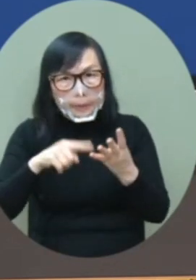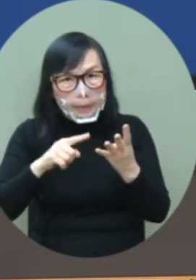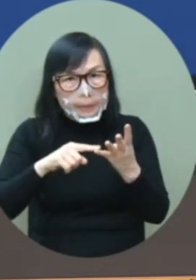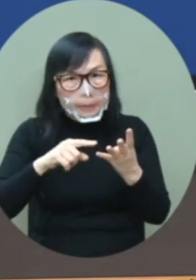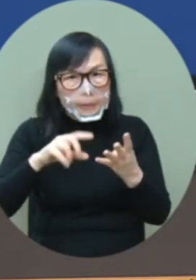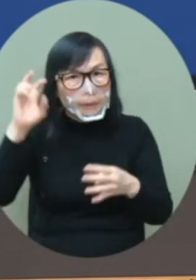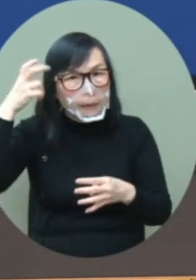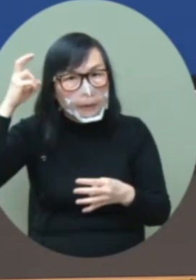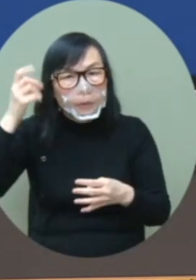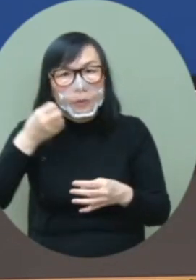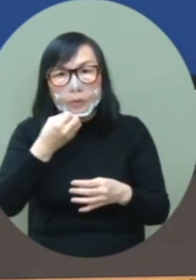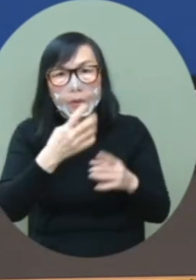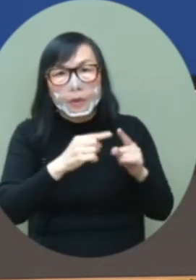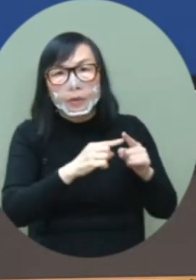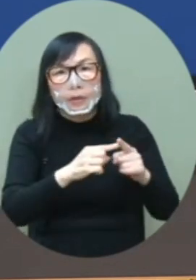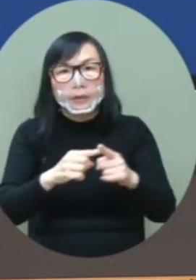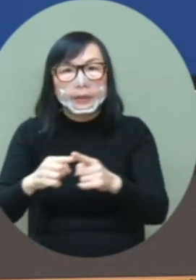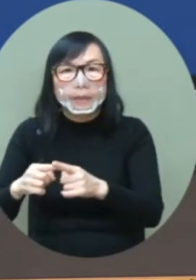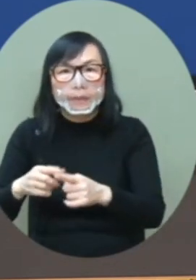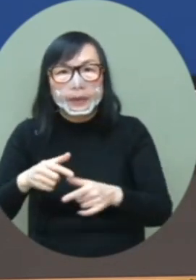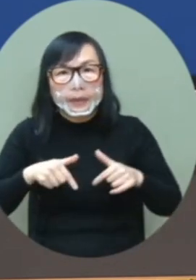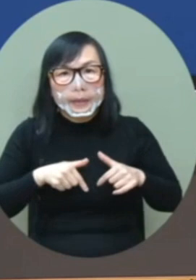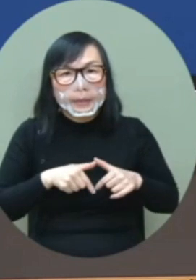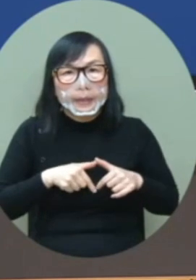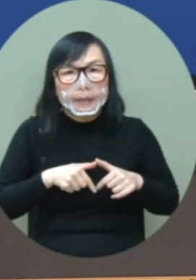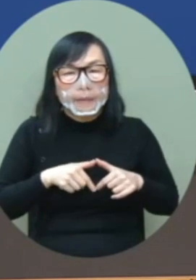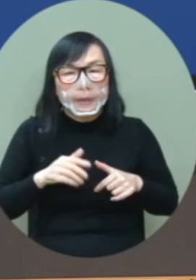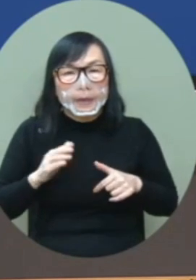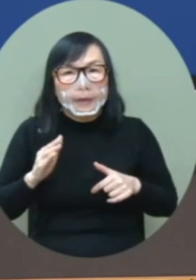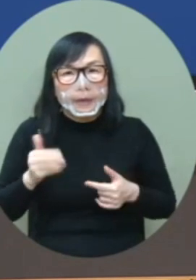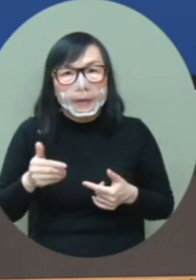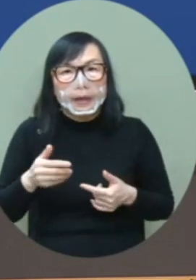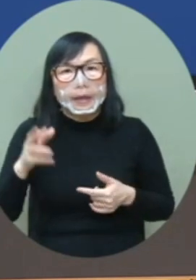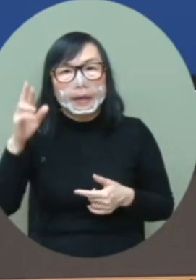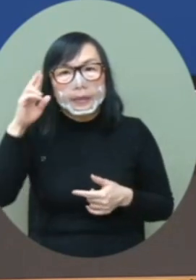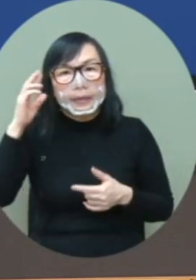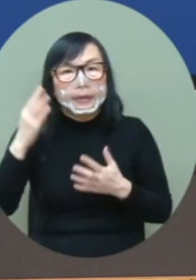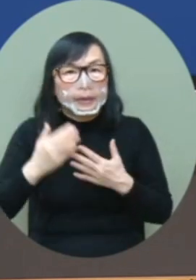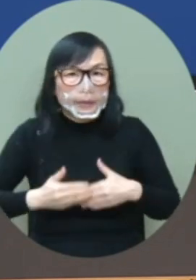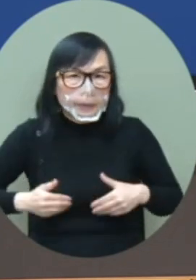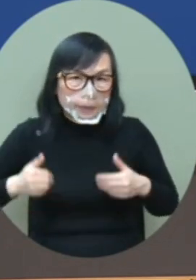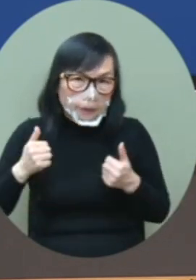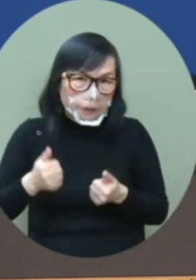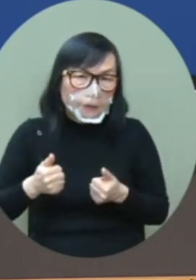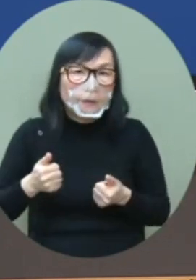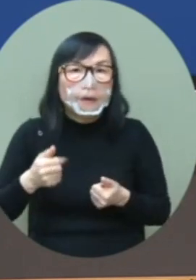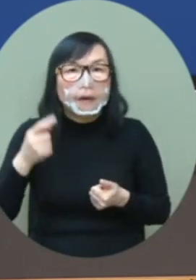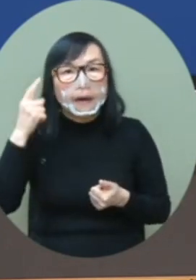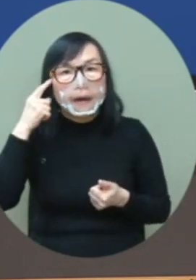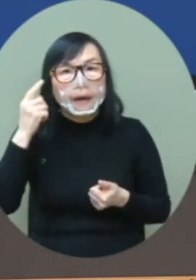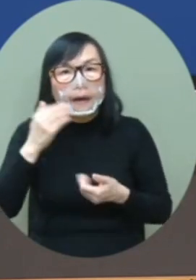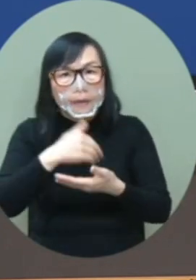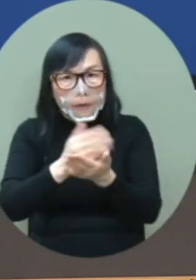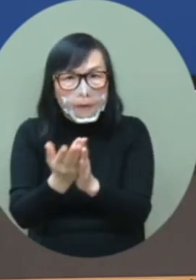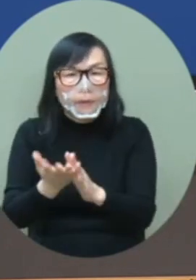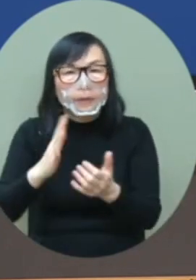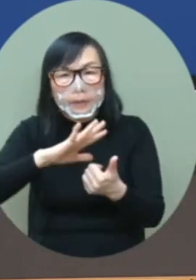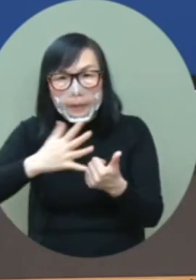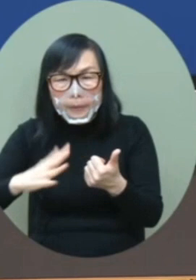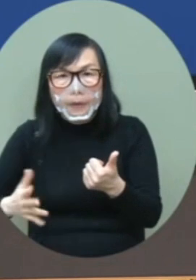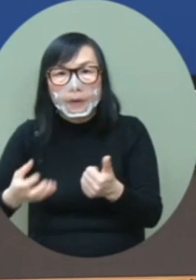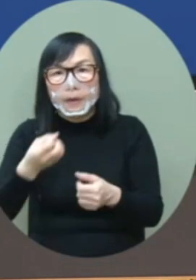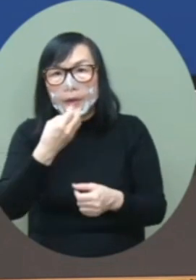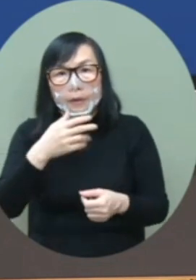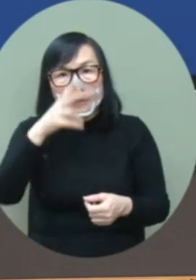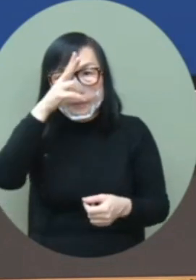到對市民嗰個心理嘅狀況啊、精神健康啊或者其他方面嘅影響咧，特區